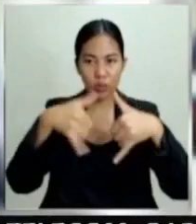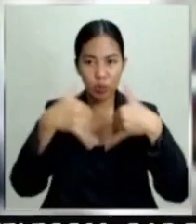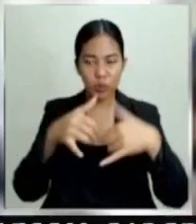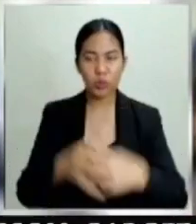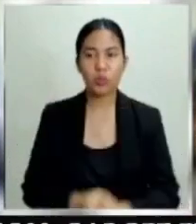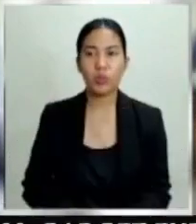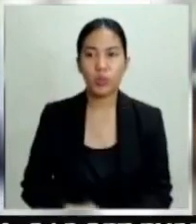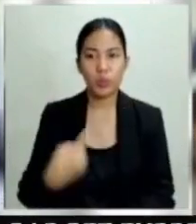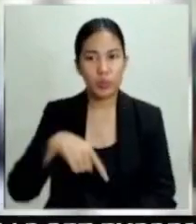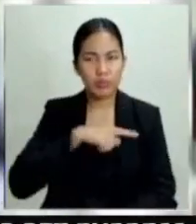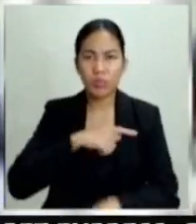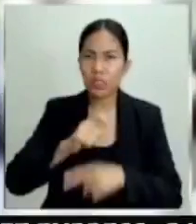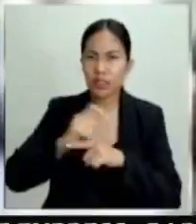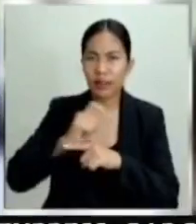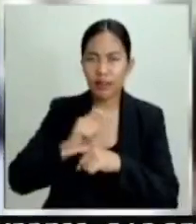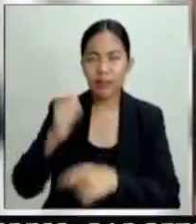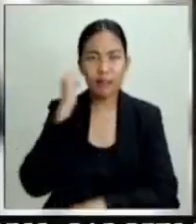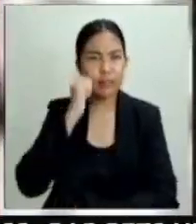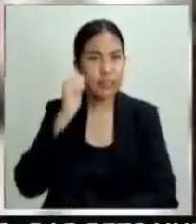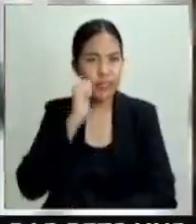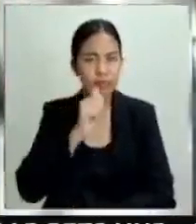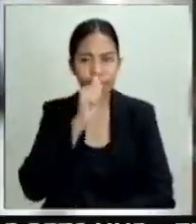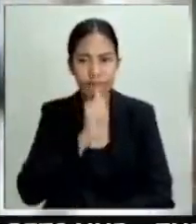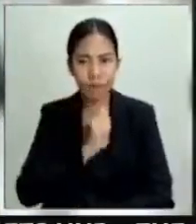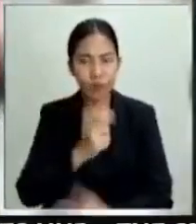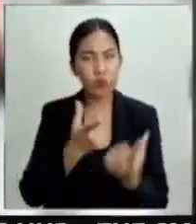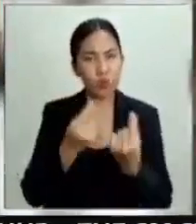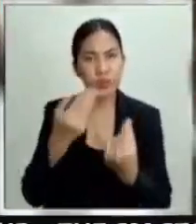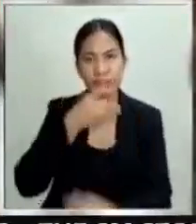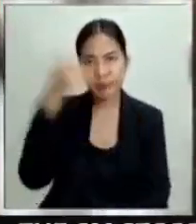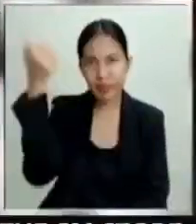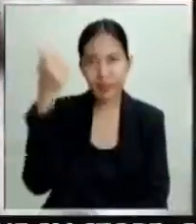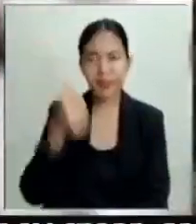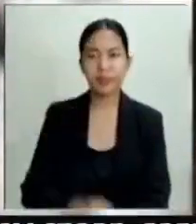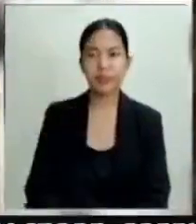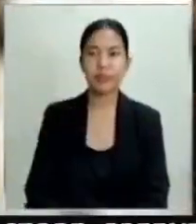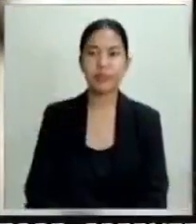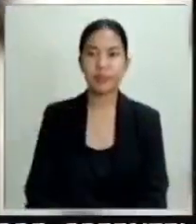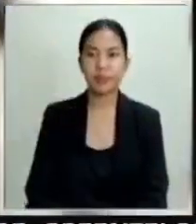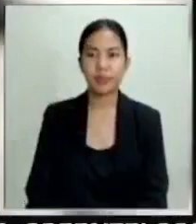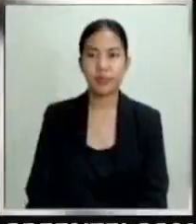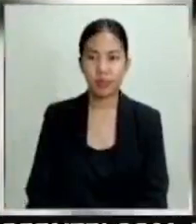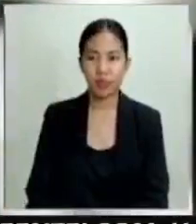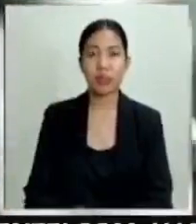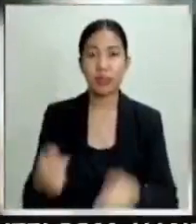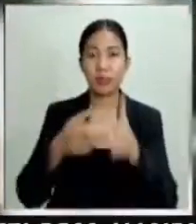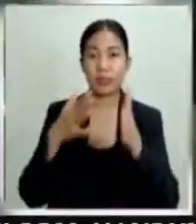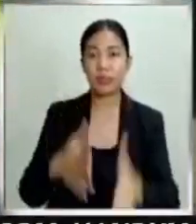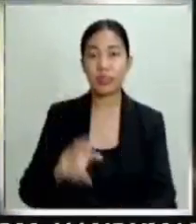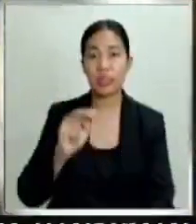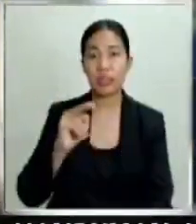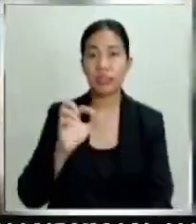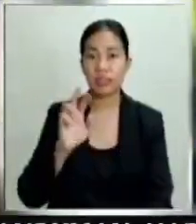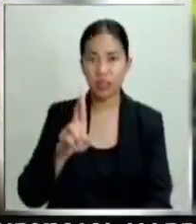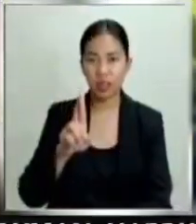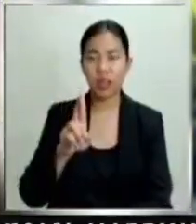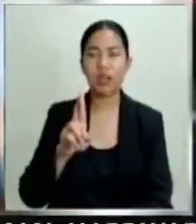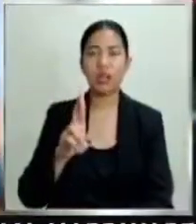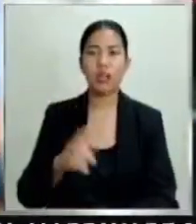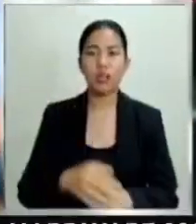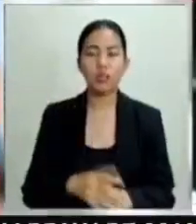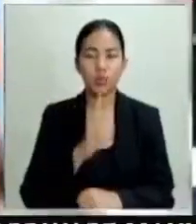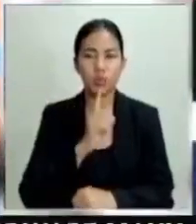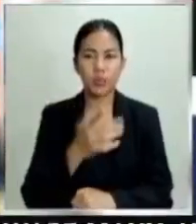tsaka ginagawa lang po namin mga kakaya namin. Aminado ang mga pambato ng NCR na liyamado sila pagdating sa magagandang